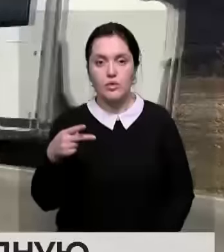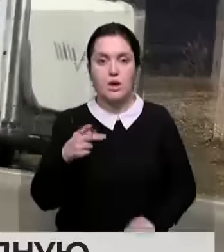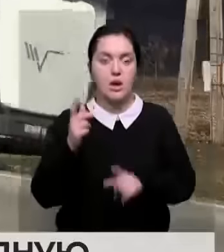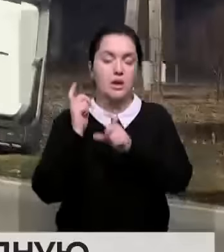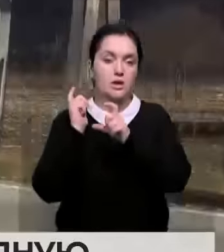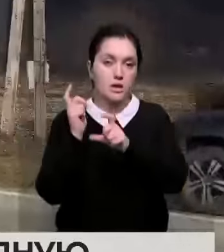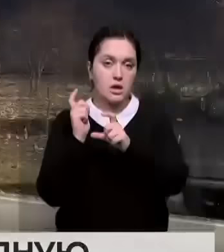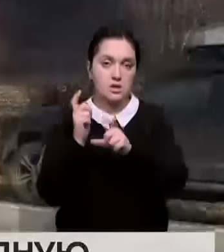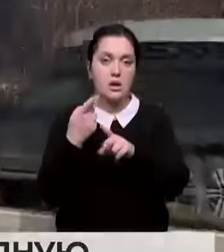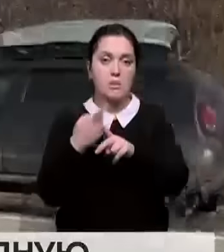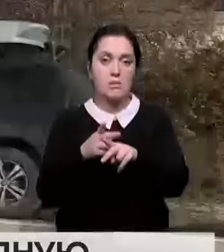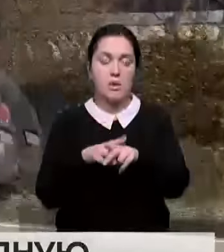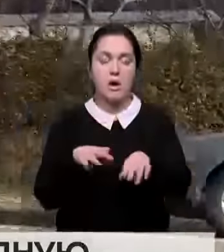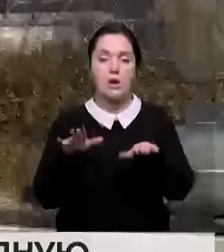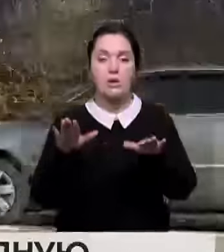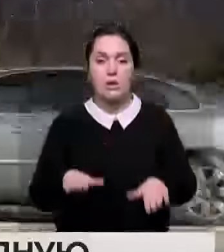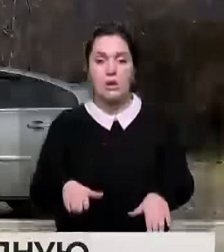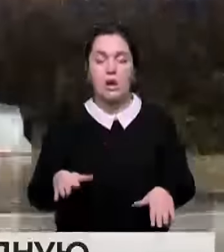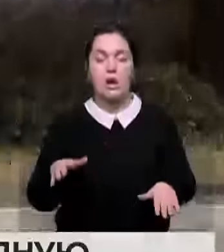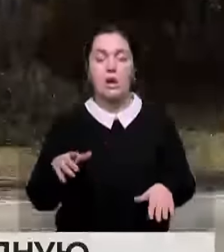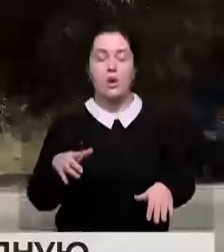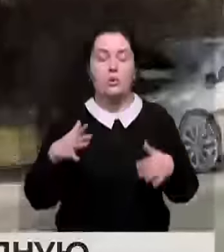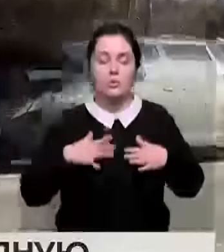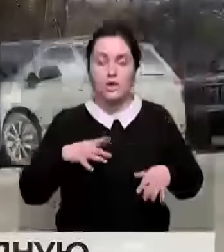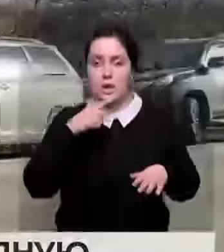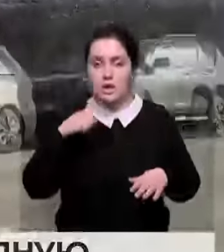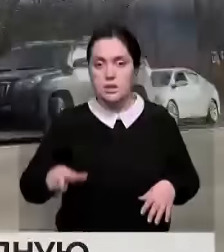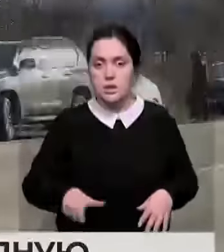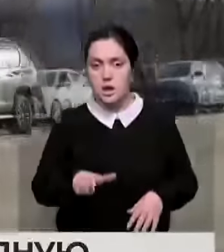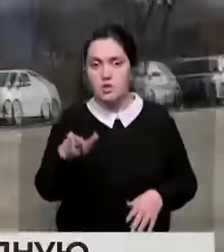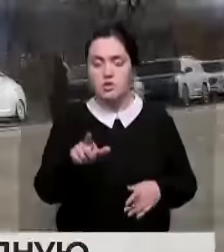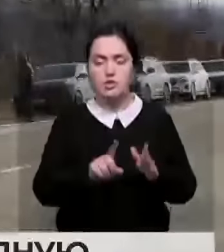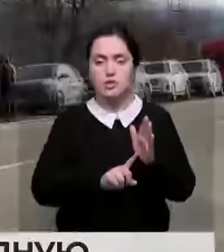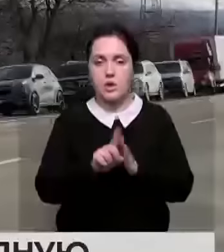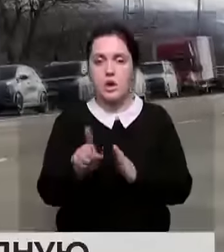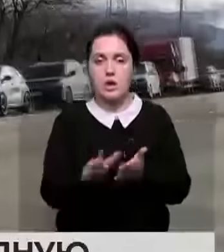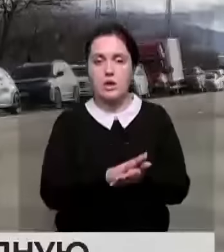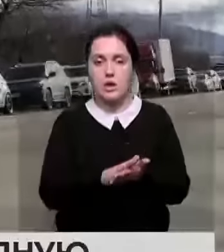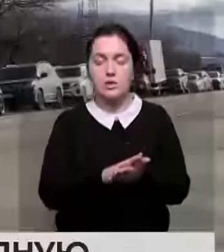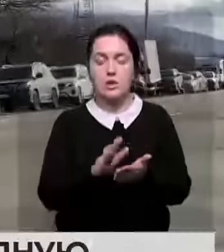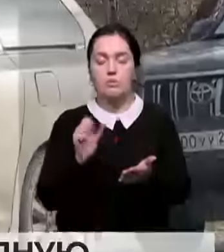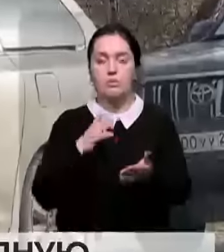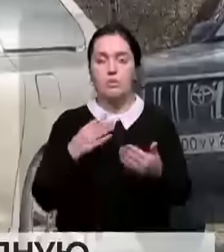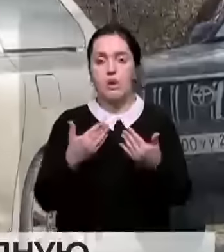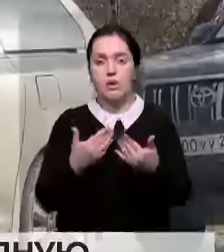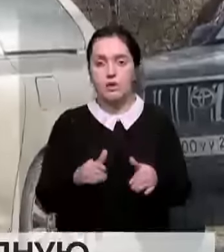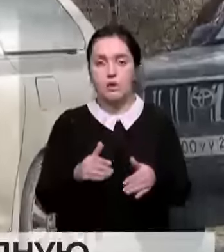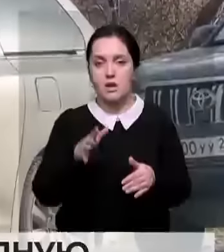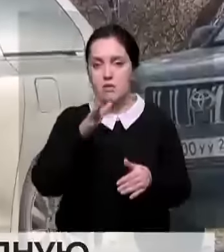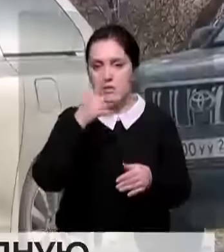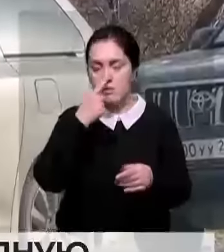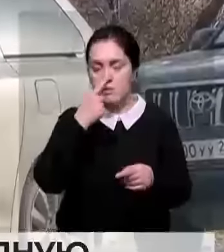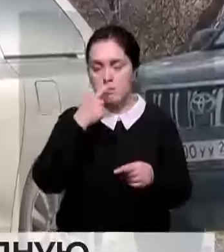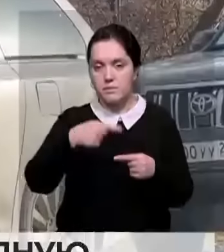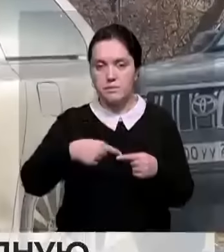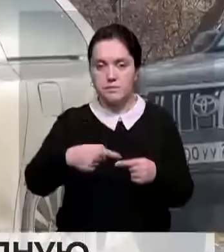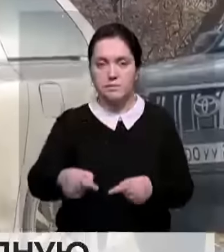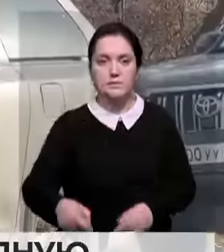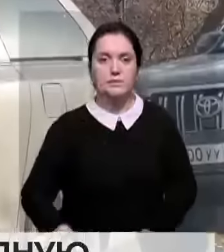грузовиков. Некоторые участки на дороге грузино-российской границы уже начали расчищать. Возможно, трассу откроют в ближайшие дни.